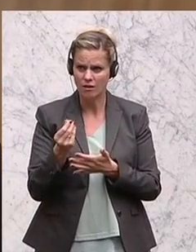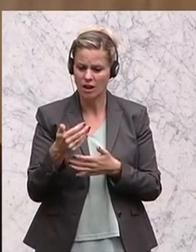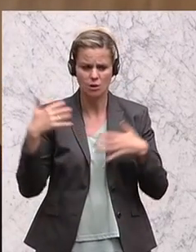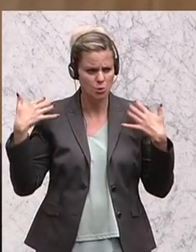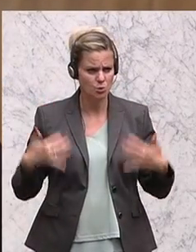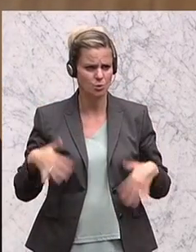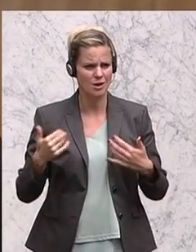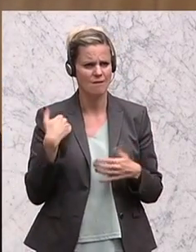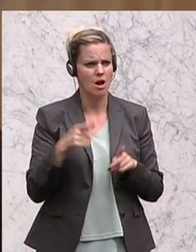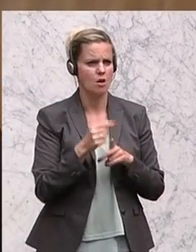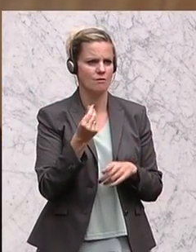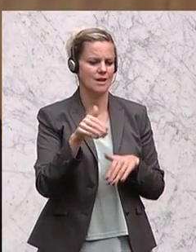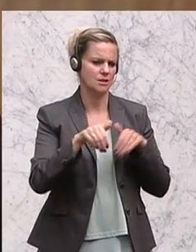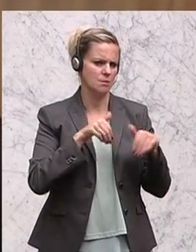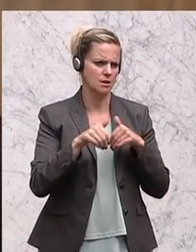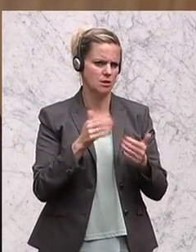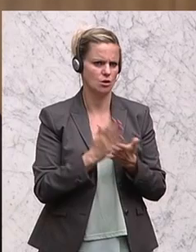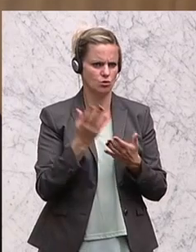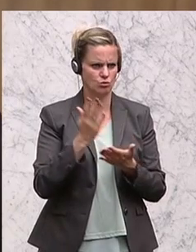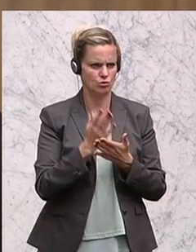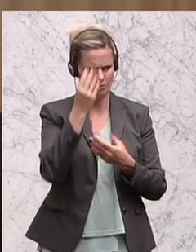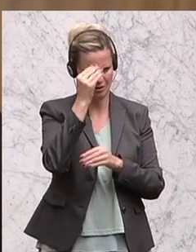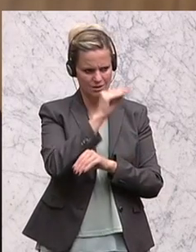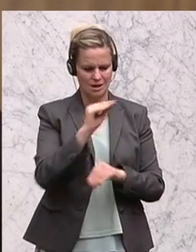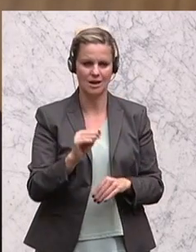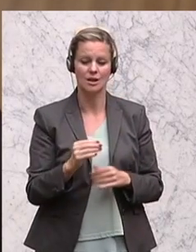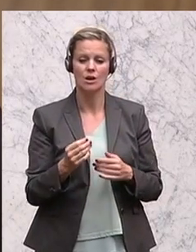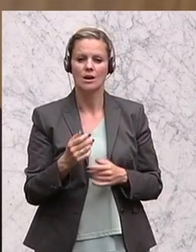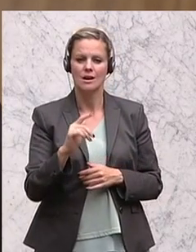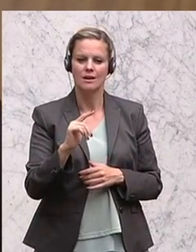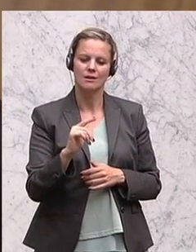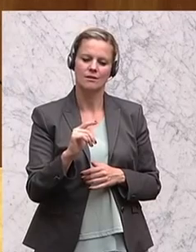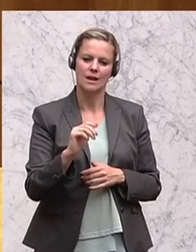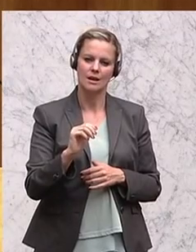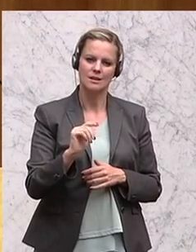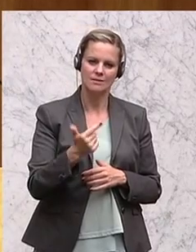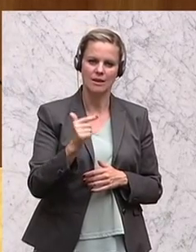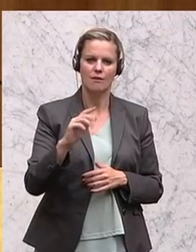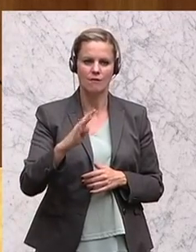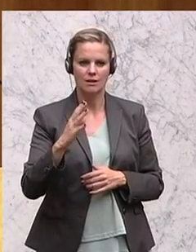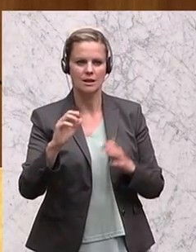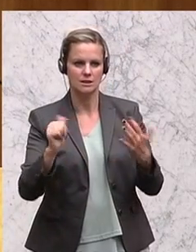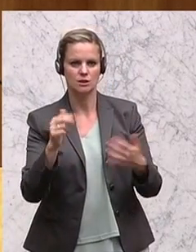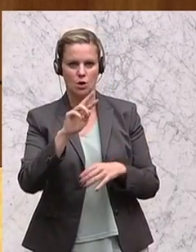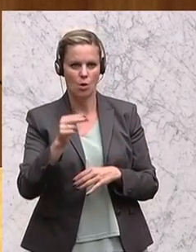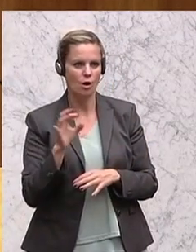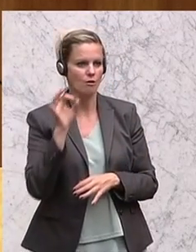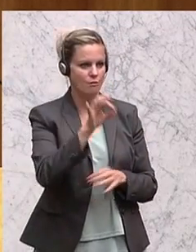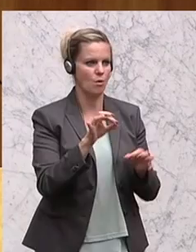der Finanzminister zum Besten gebracht, dass angeblich nur jeder zweite Euro tatsächlich in den Schulklassen ankommt. Da müssen wir da ansetzen.